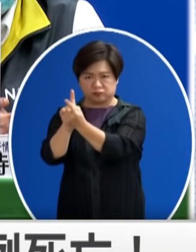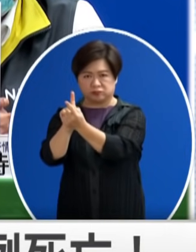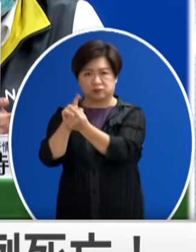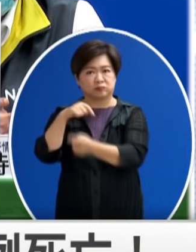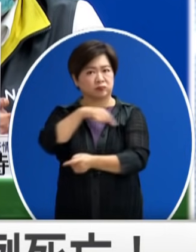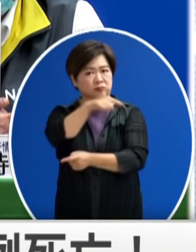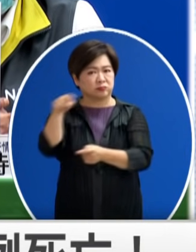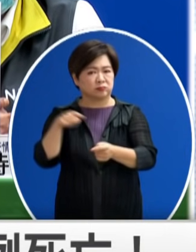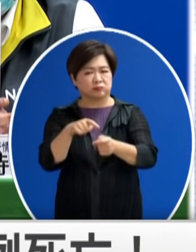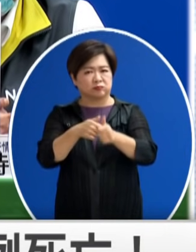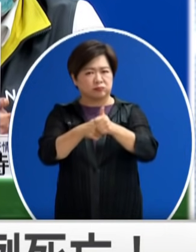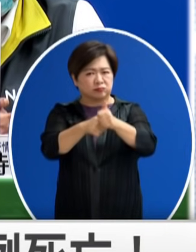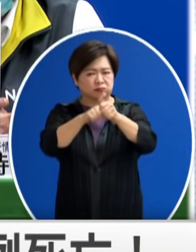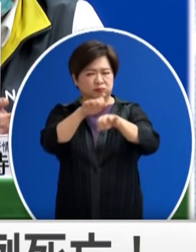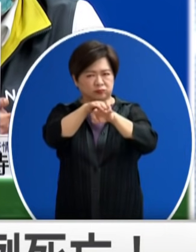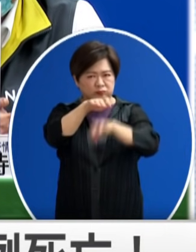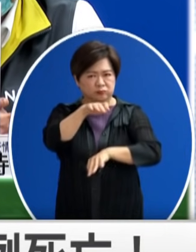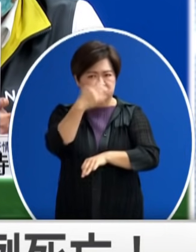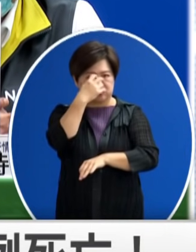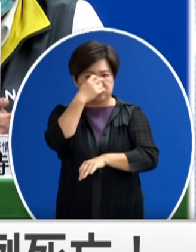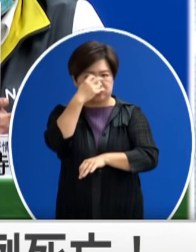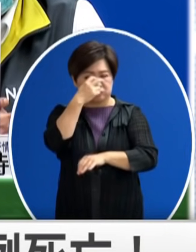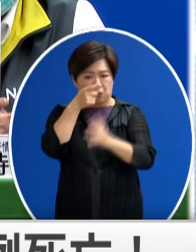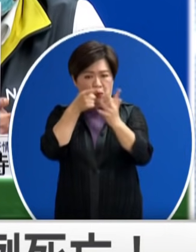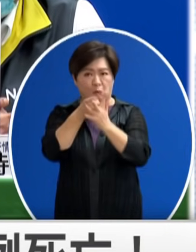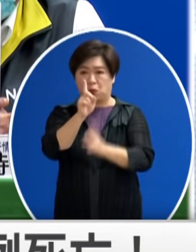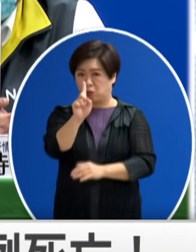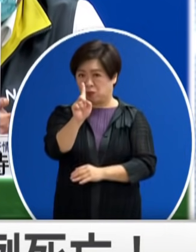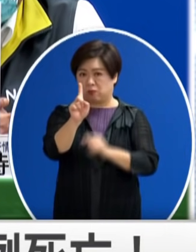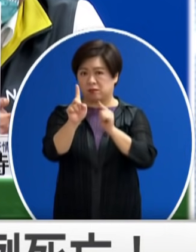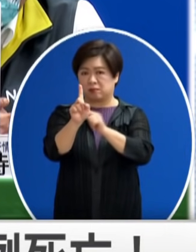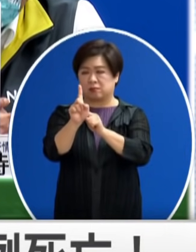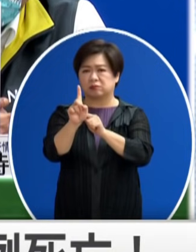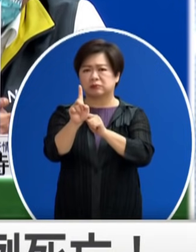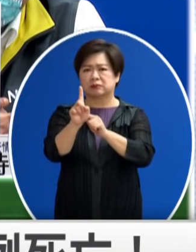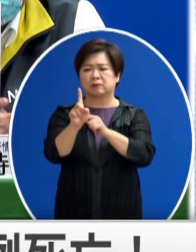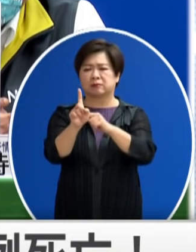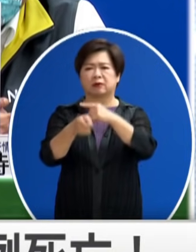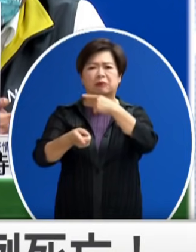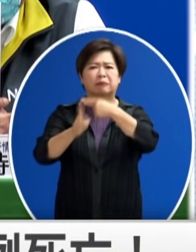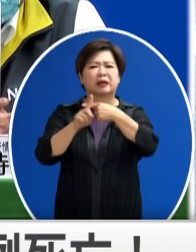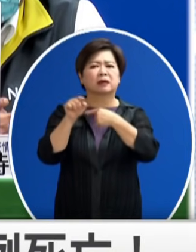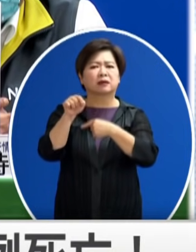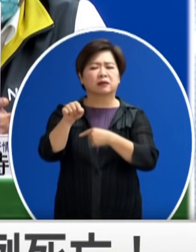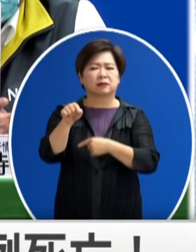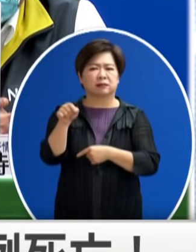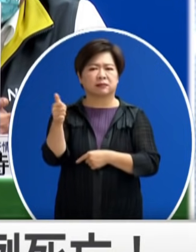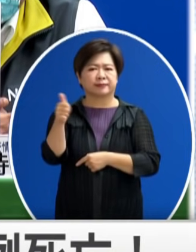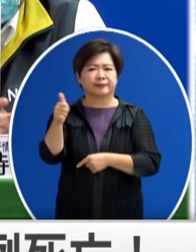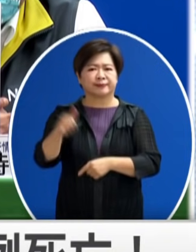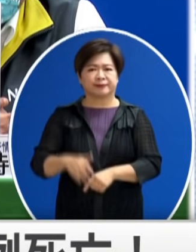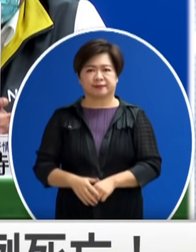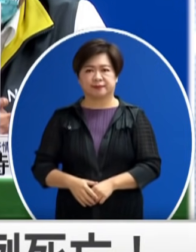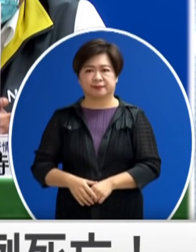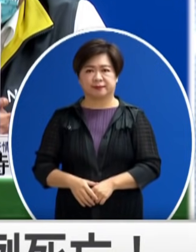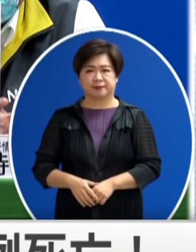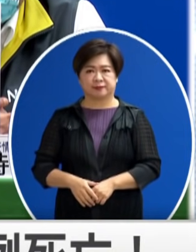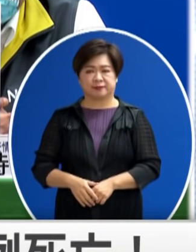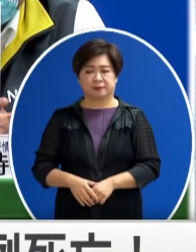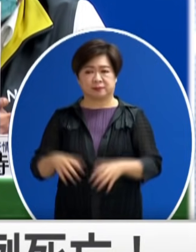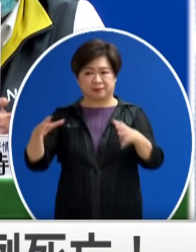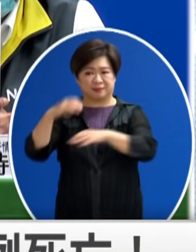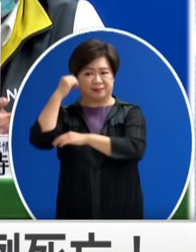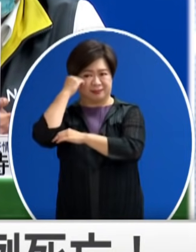他的一个框列里面裁剪出来这一位哈阳性的哈，那他的那个同